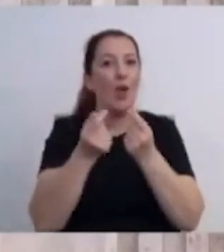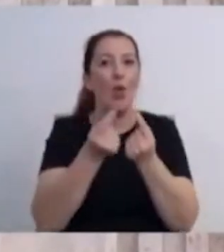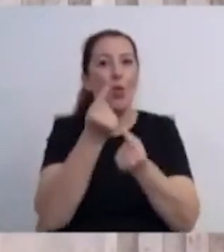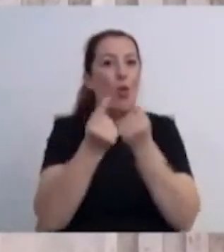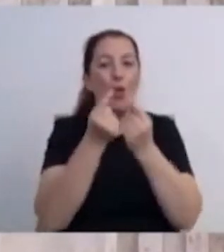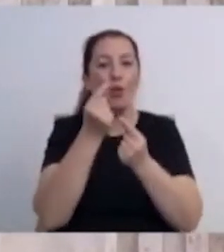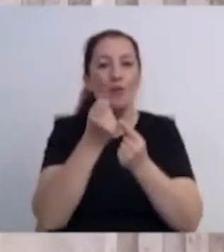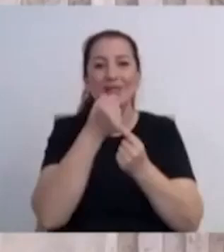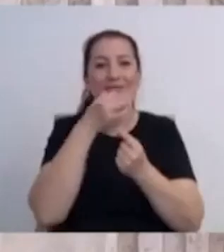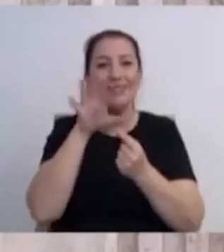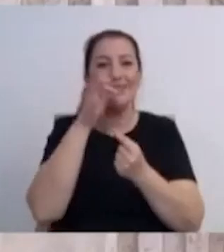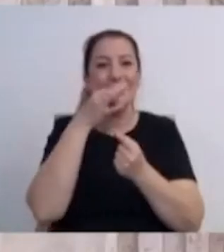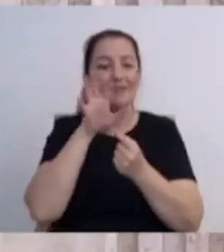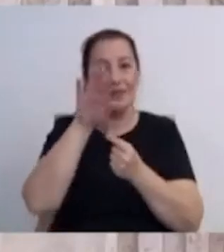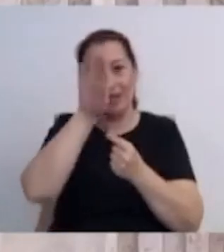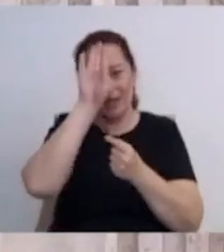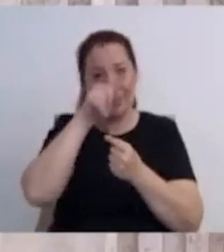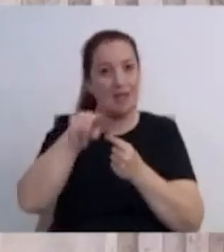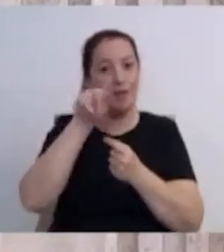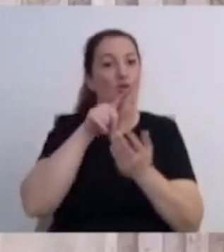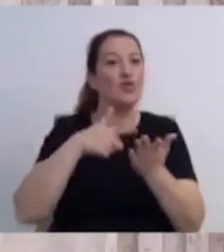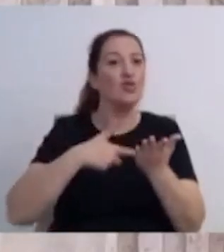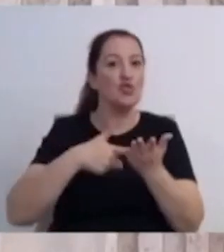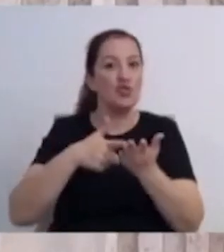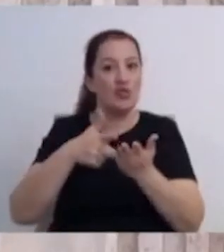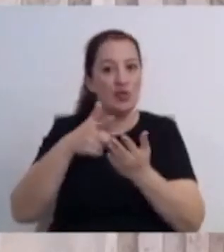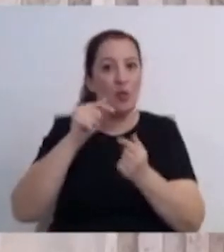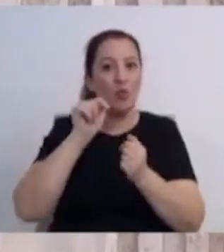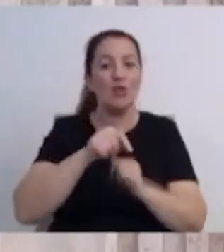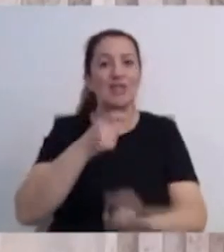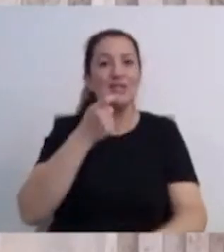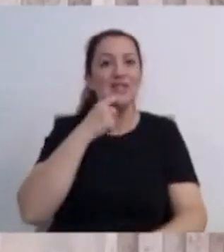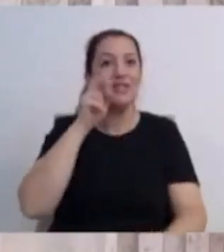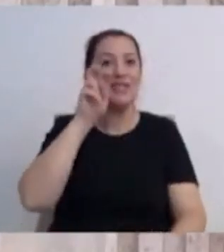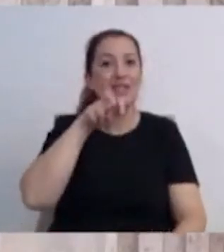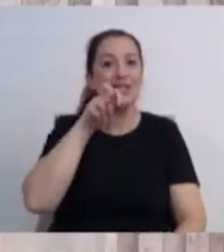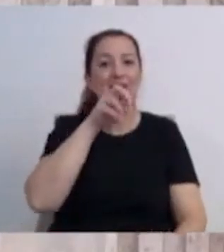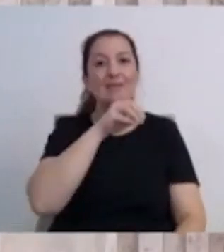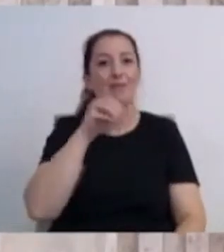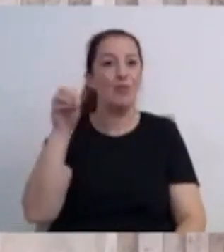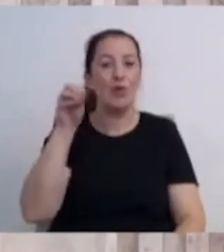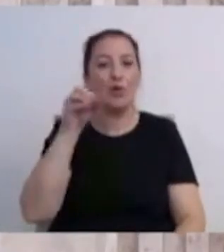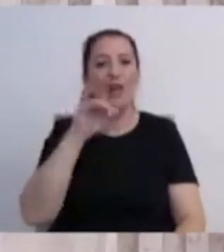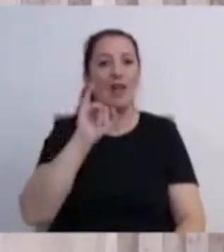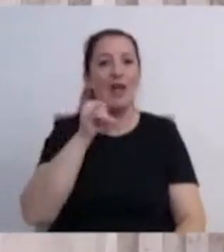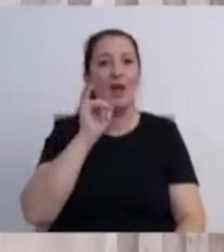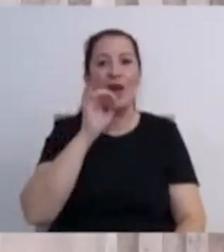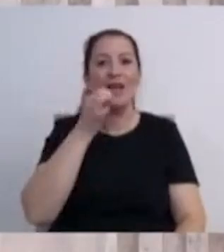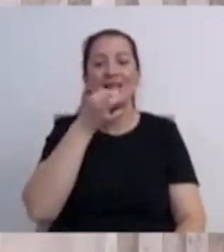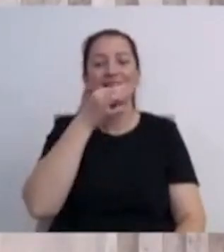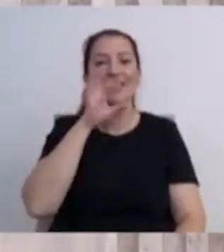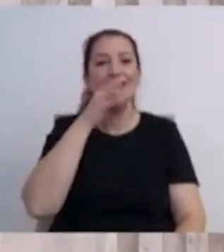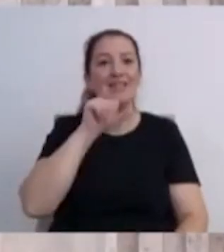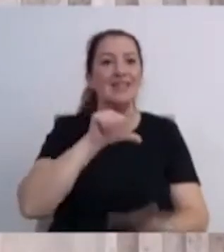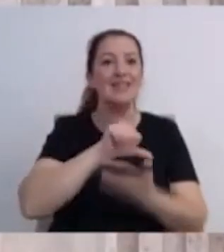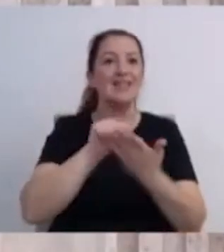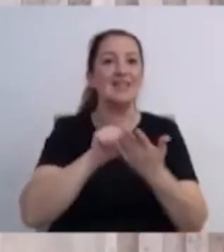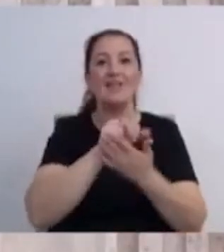ayçiçeklerle İstanbullu çiftçiden bu yıl 8 milyon litre ayçiçek yağı